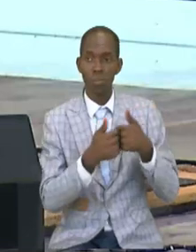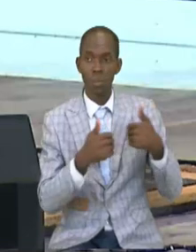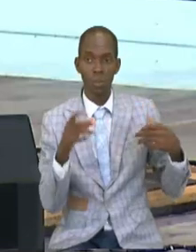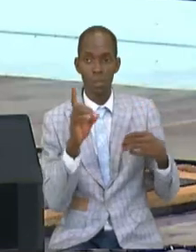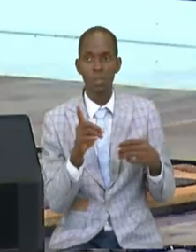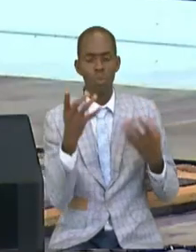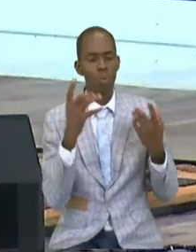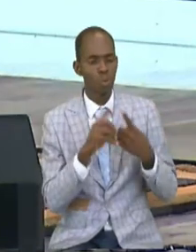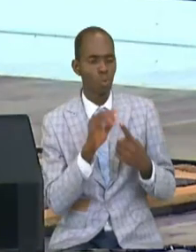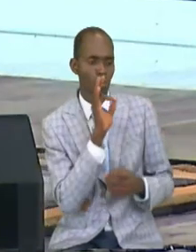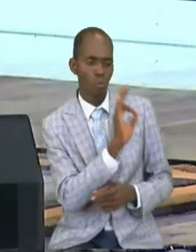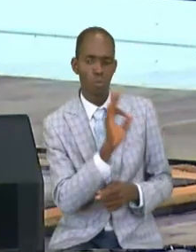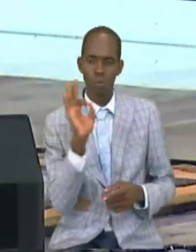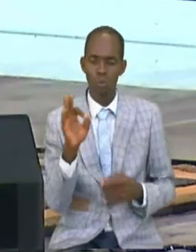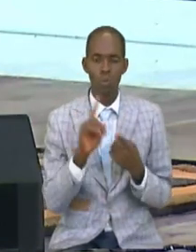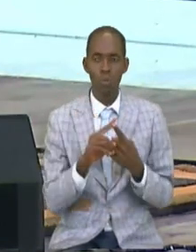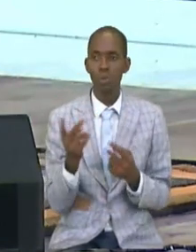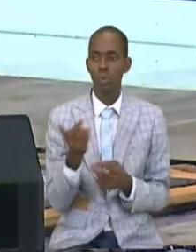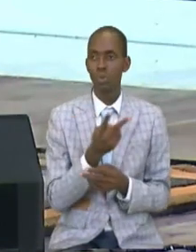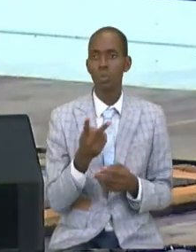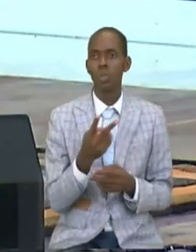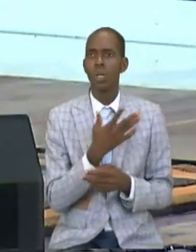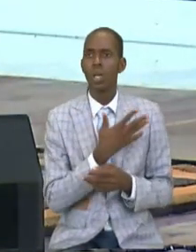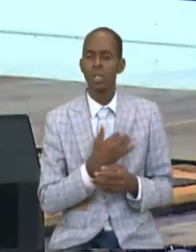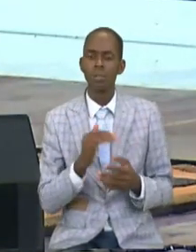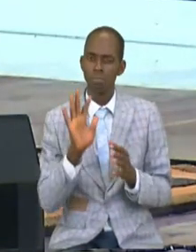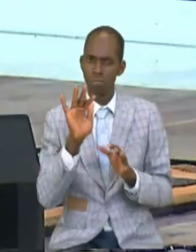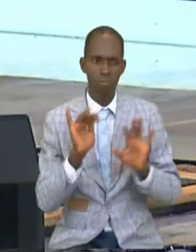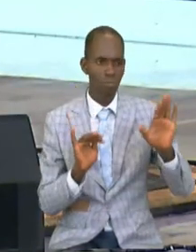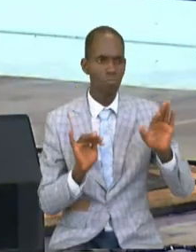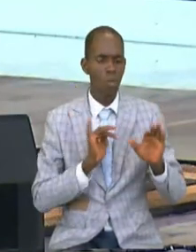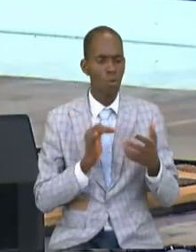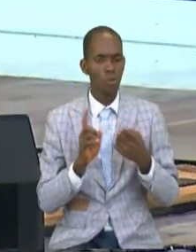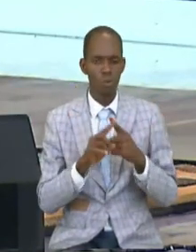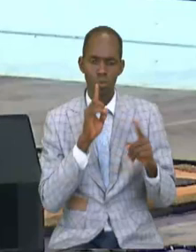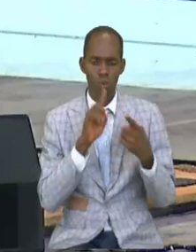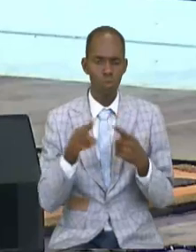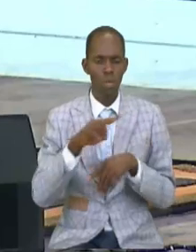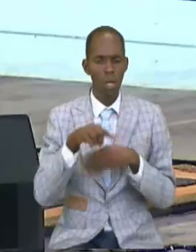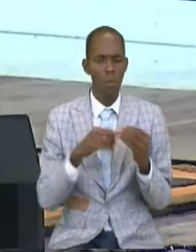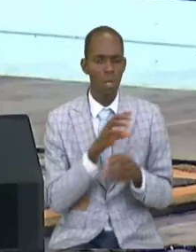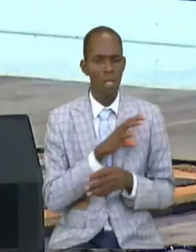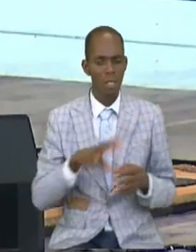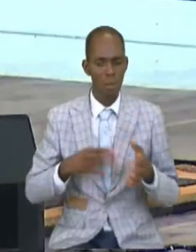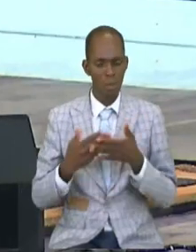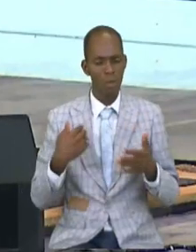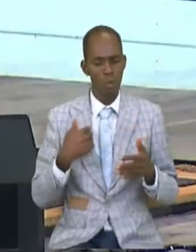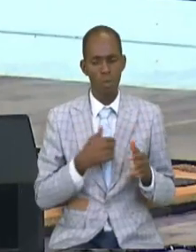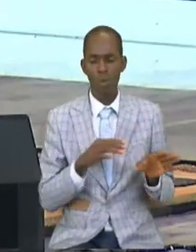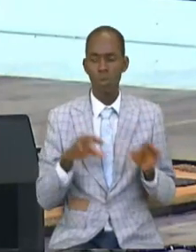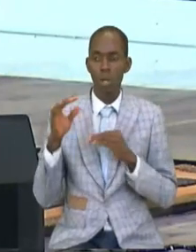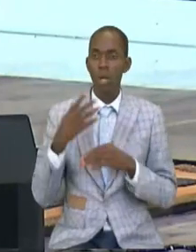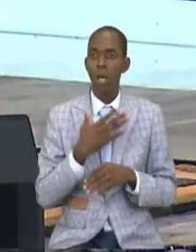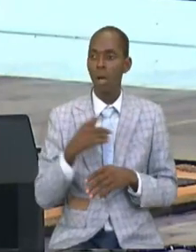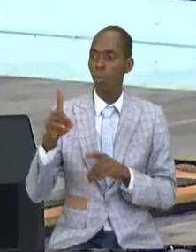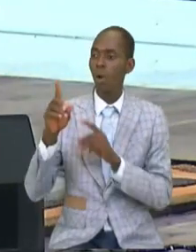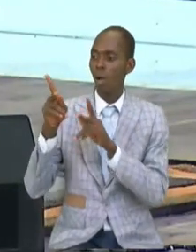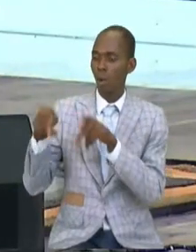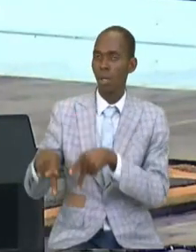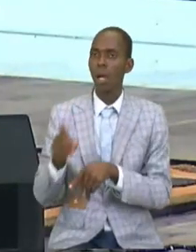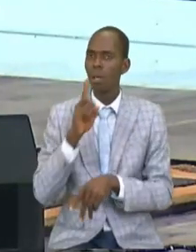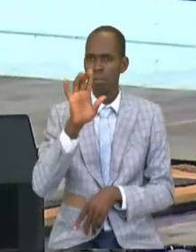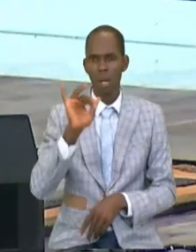tu veux leur parler Christ, leur parler de Christ. Tu dis, mais je veux te parler de Christ avant que je ne critique. Après, ben, l'un d'eux a dit que